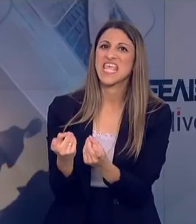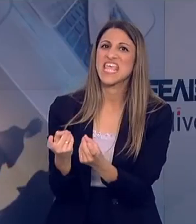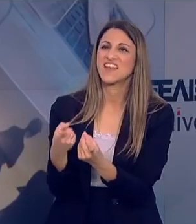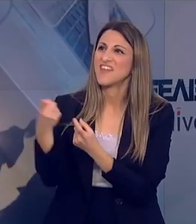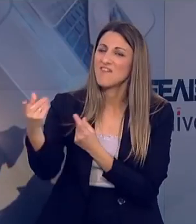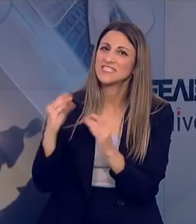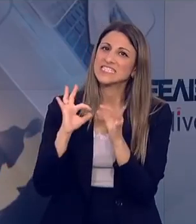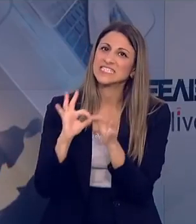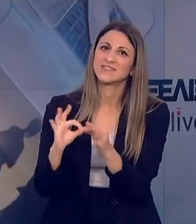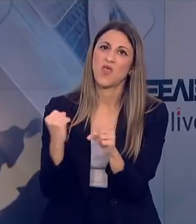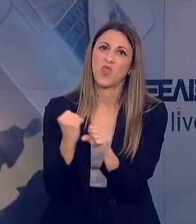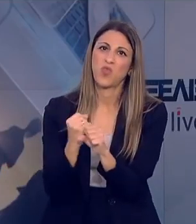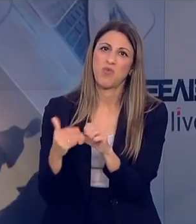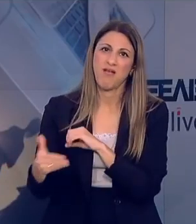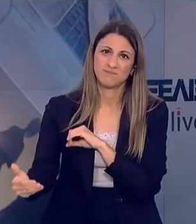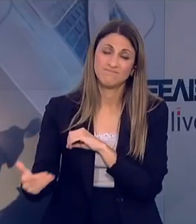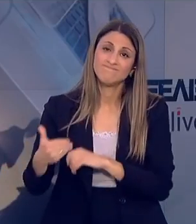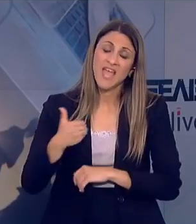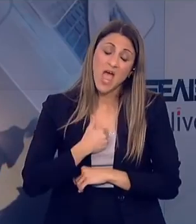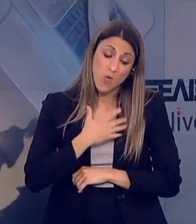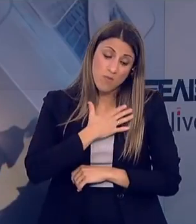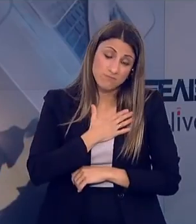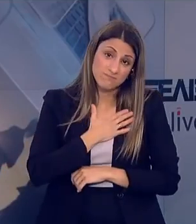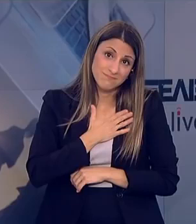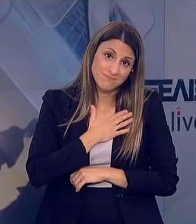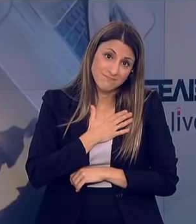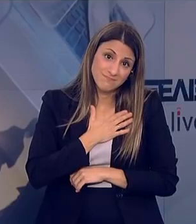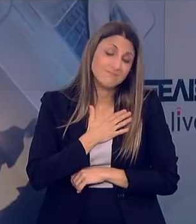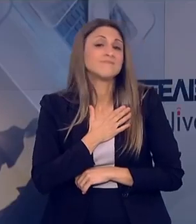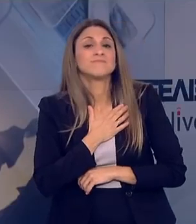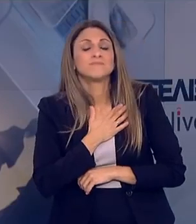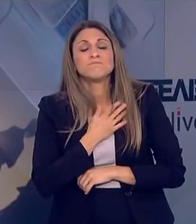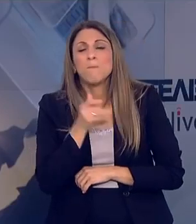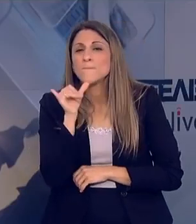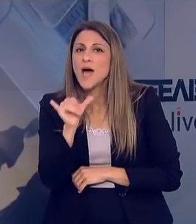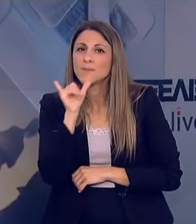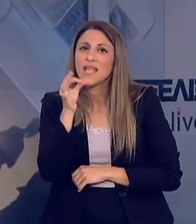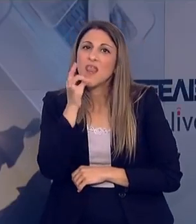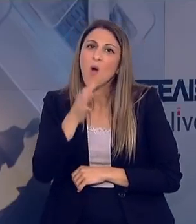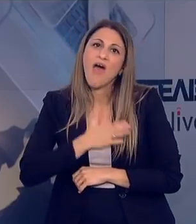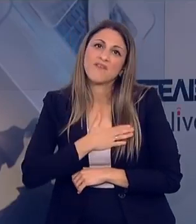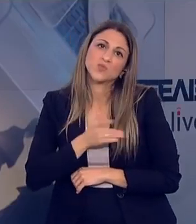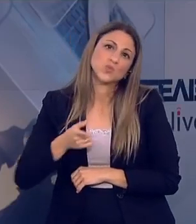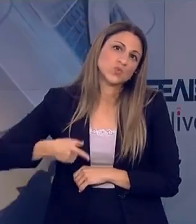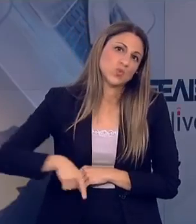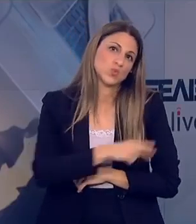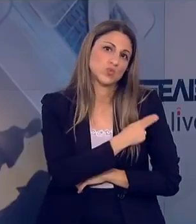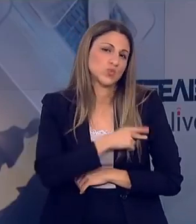να πρωταγωνιστούν. Εγώ από την καρδιά μου τους ευχαριστώ και μαζί με αυτούς και όλους